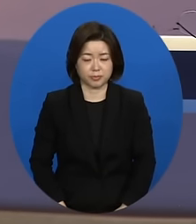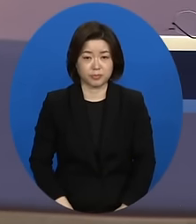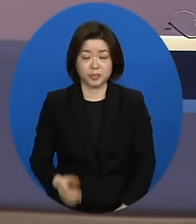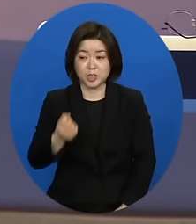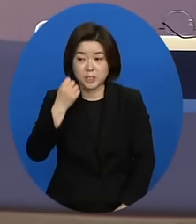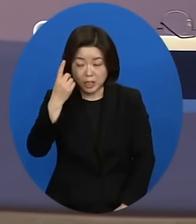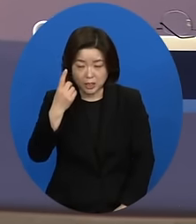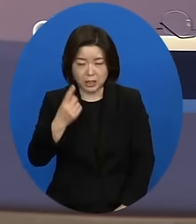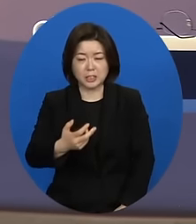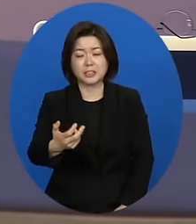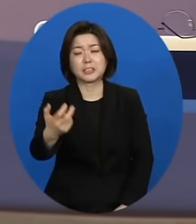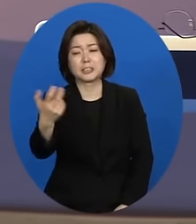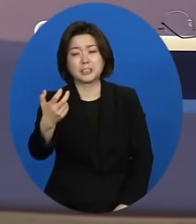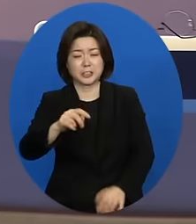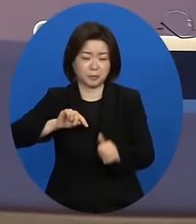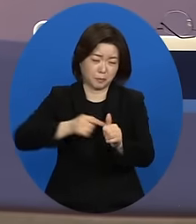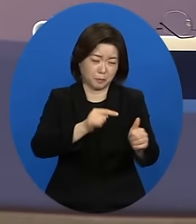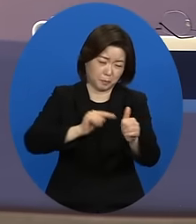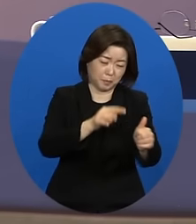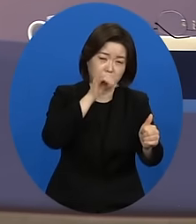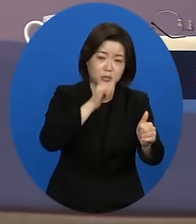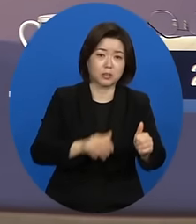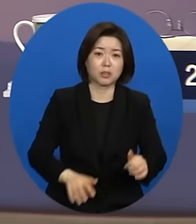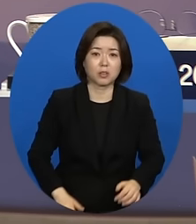고문합니다. 그런데 선생은